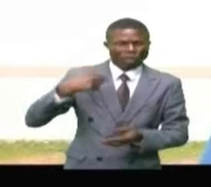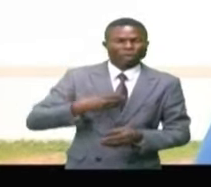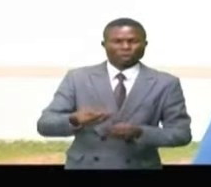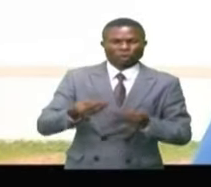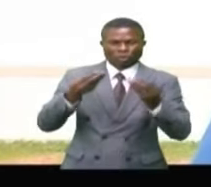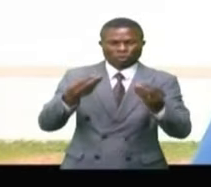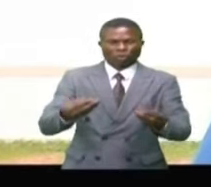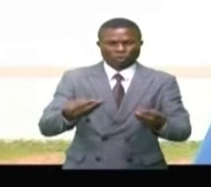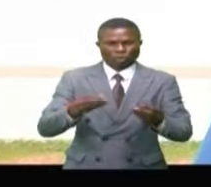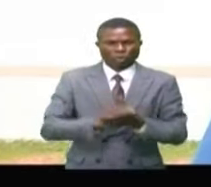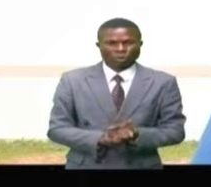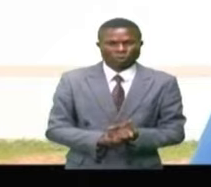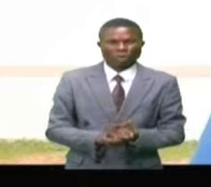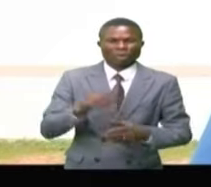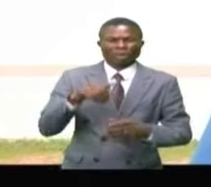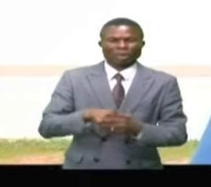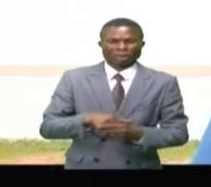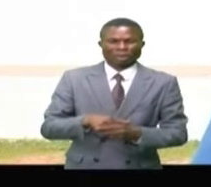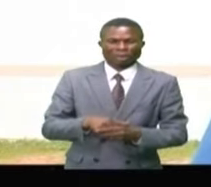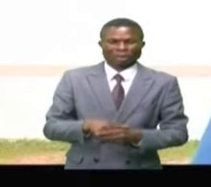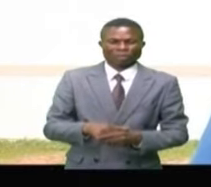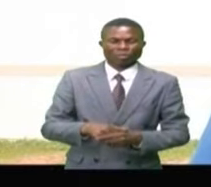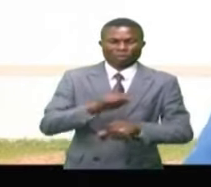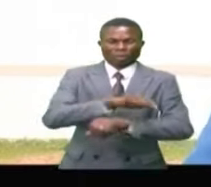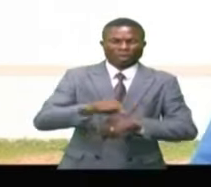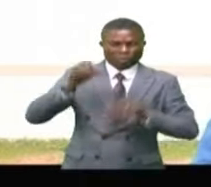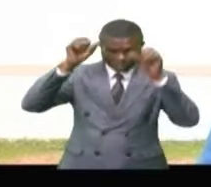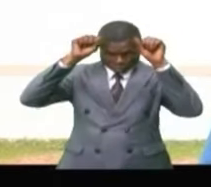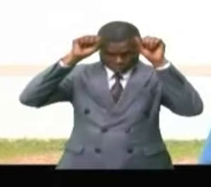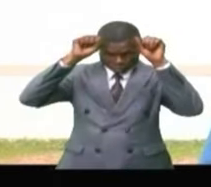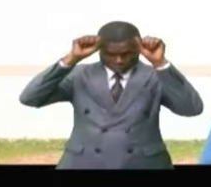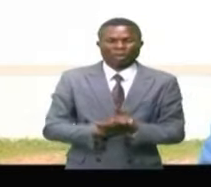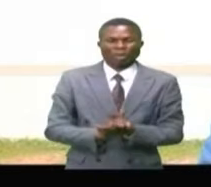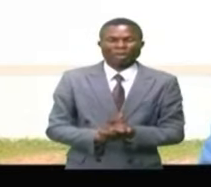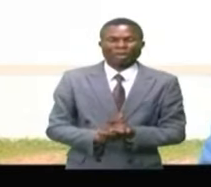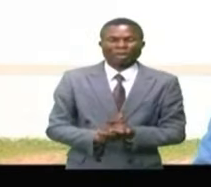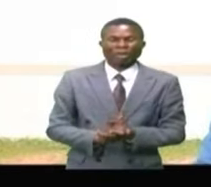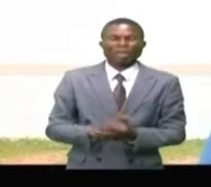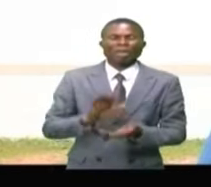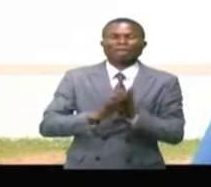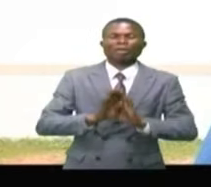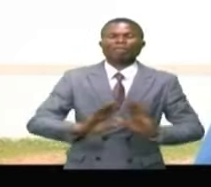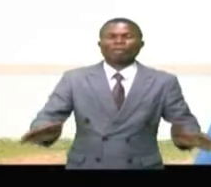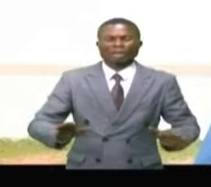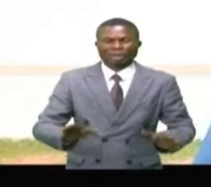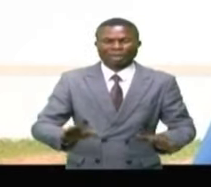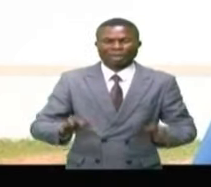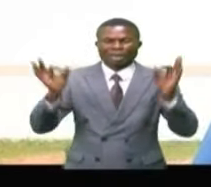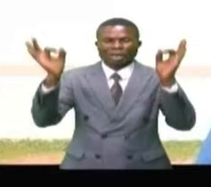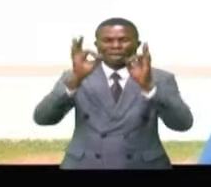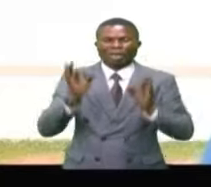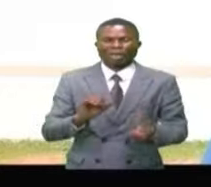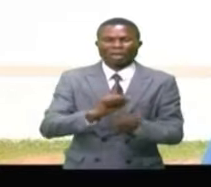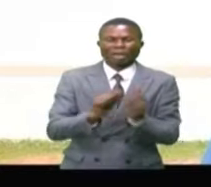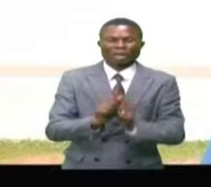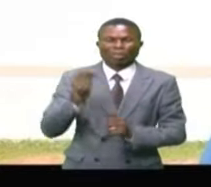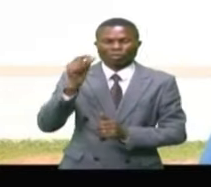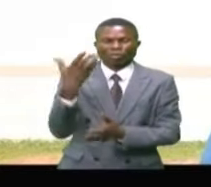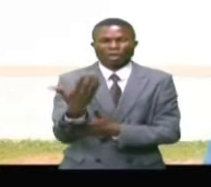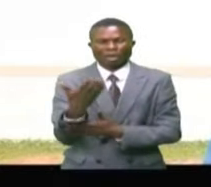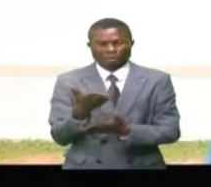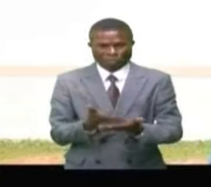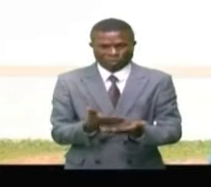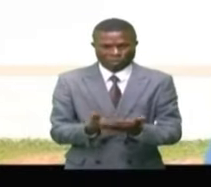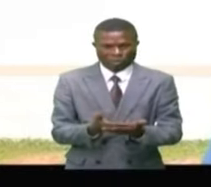adresser au niveau municipal de la présidence. Comment est-ce que arriver à formaliser le secteur minier artisanal,